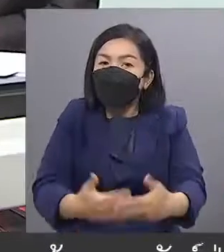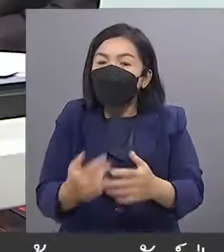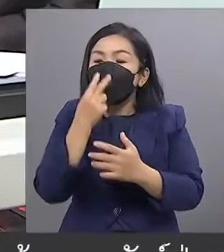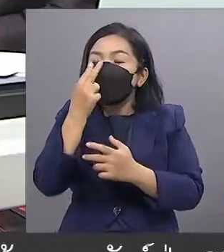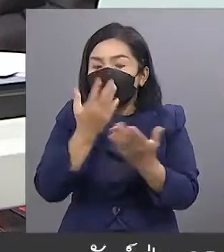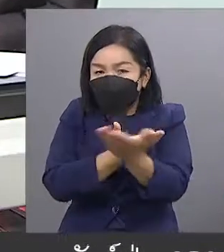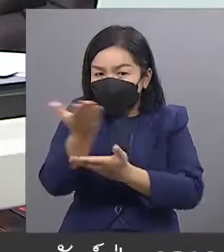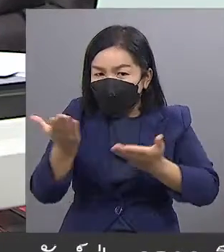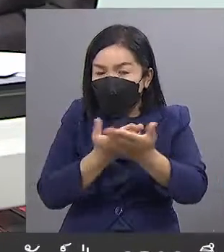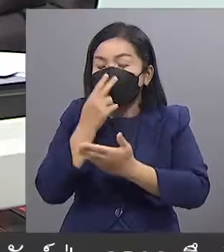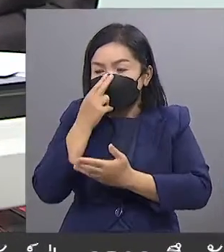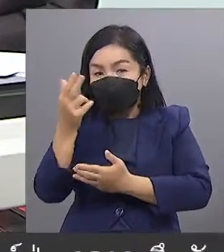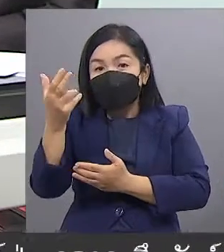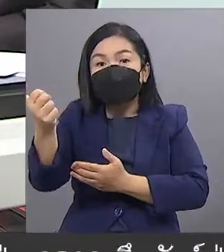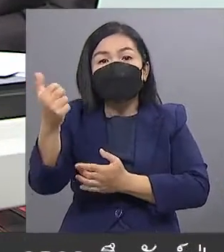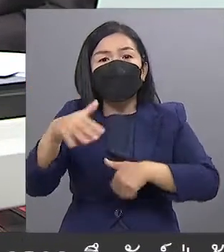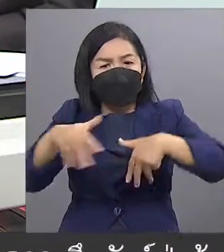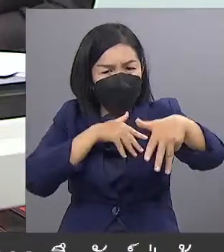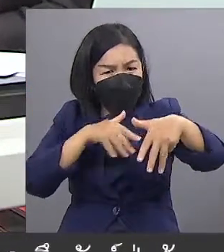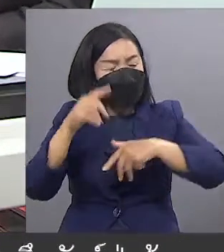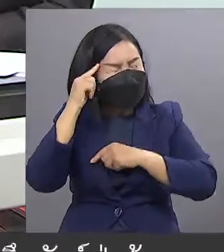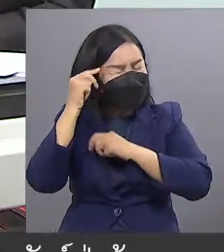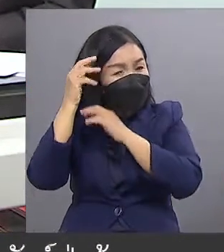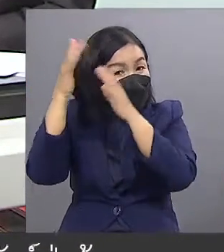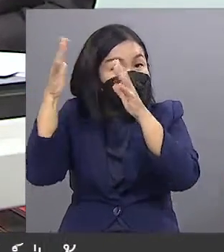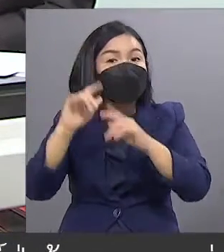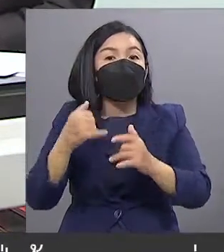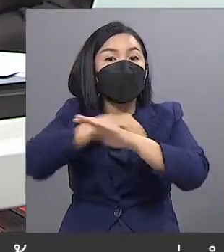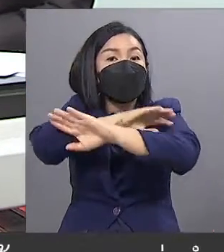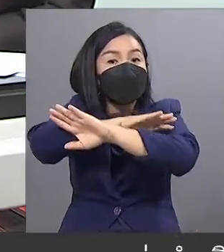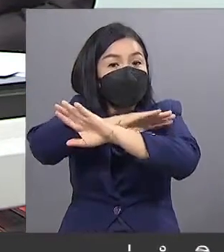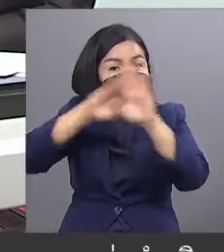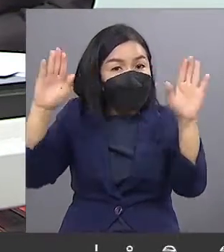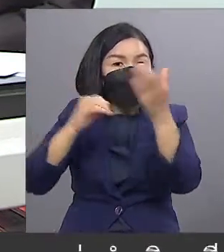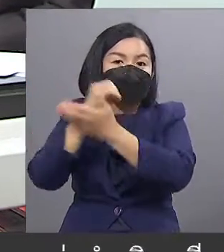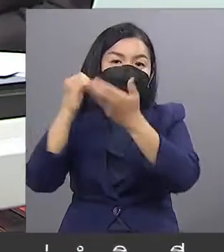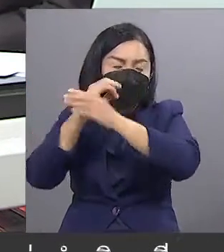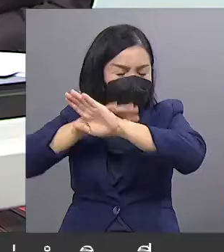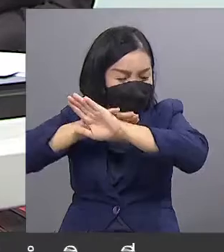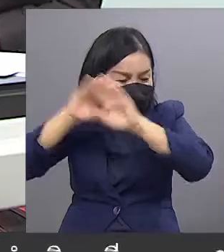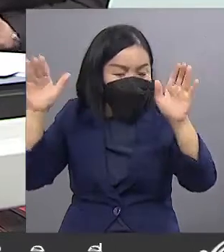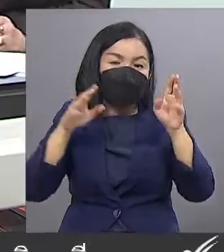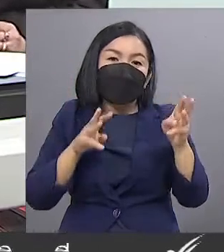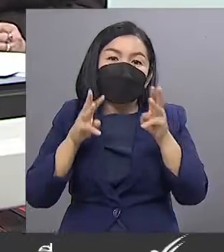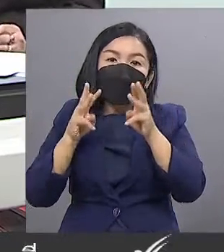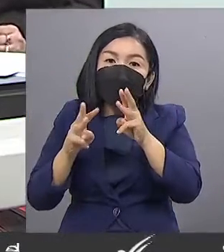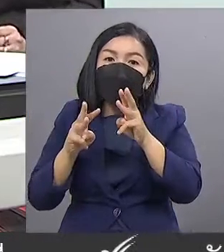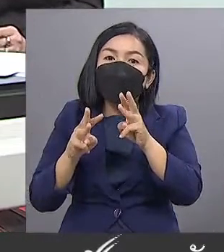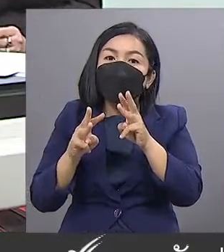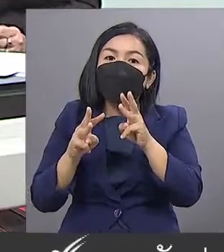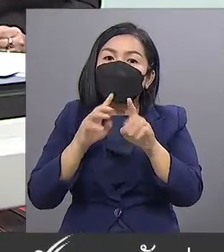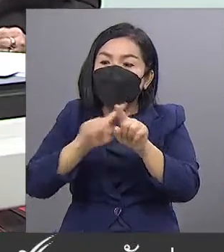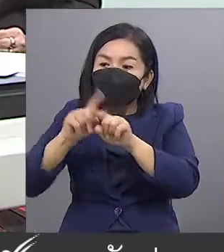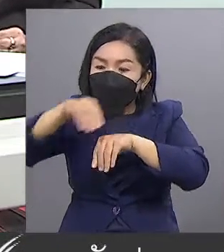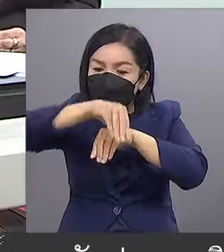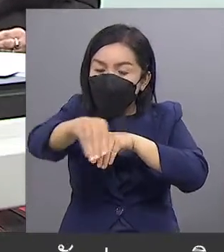ถ้าสั่งส่งเสียงกับชาวบ้านแล้วพวกเขาหวังว่าการปลดล็อคในครั้งนี้จะทำให้พวกเขาสามารถจะต้องพืชเศรษฐกิจตัวใหม่ได้นะ